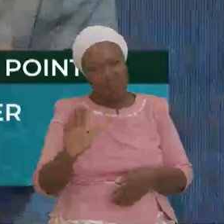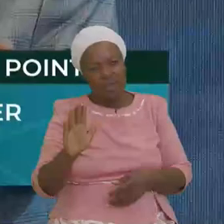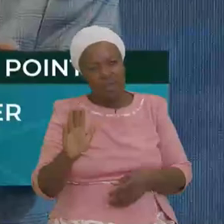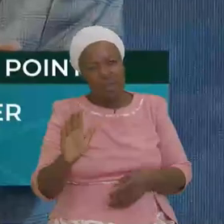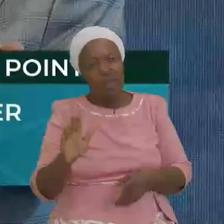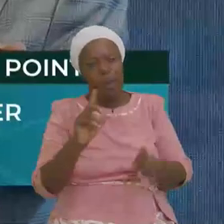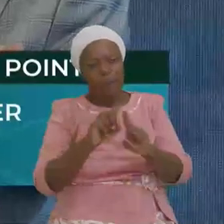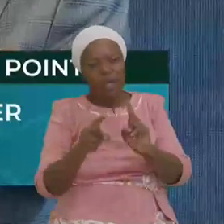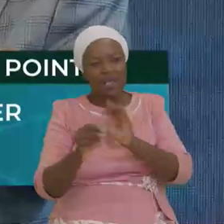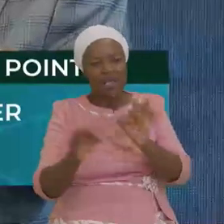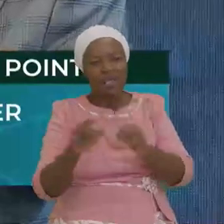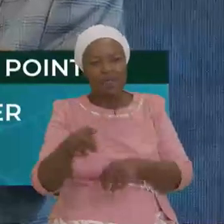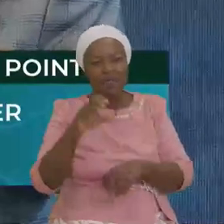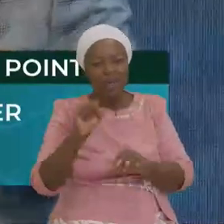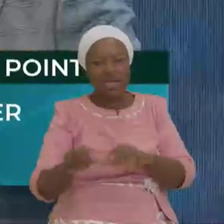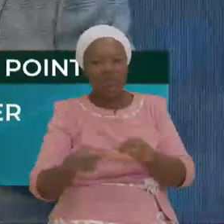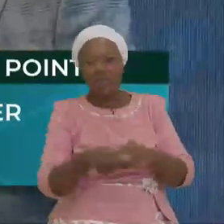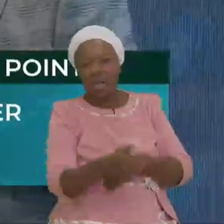pour le faire périr.